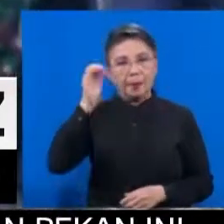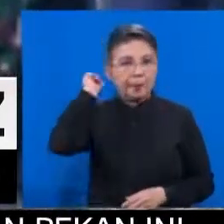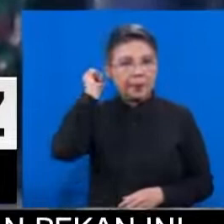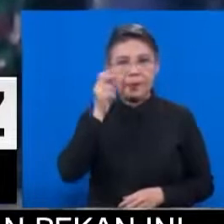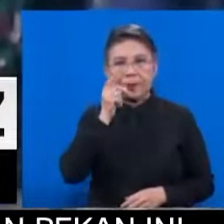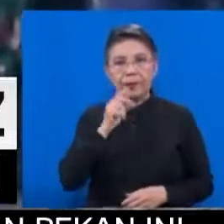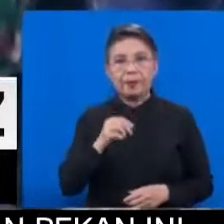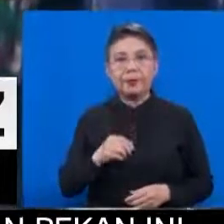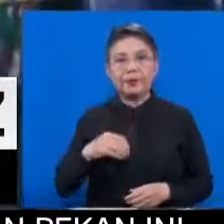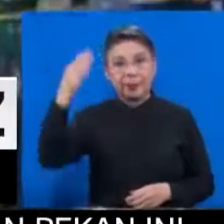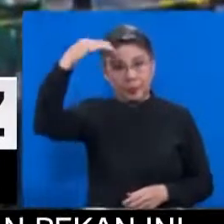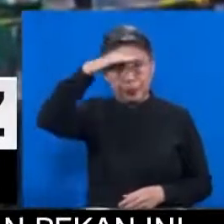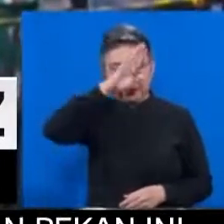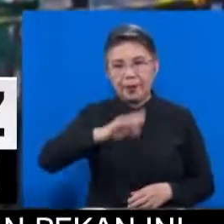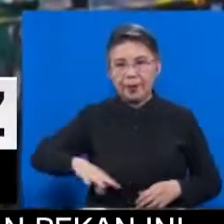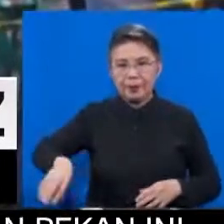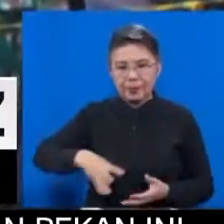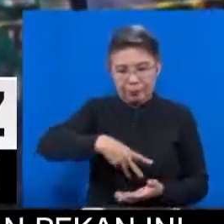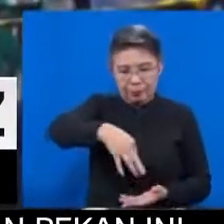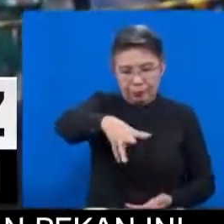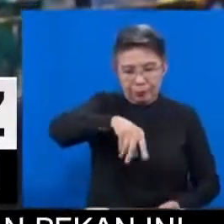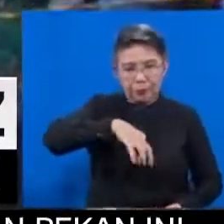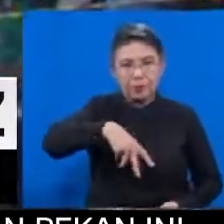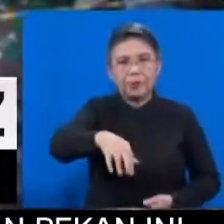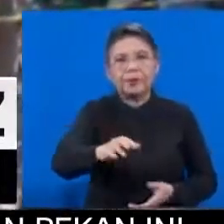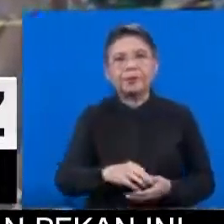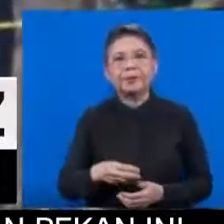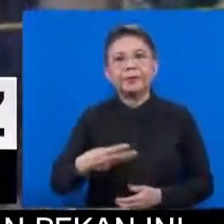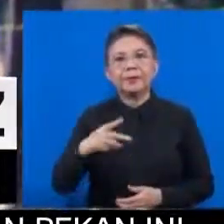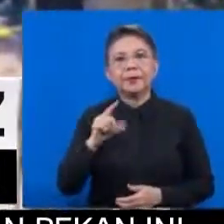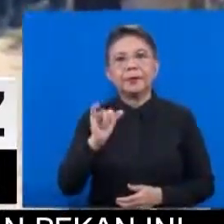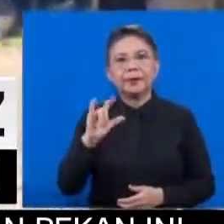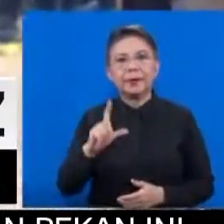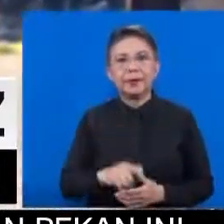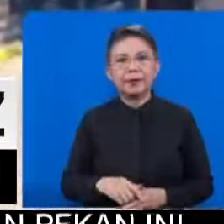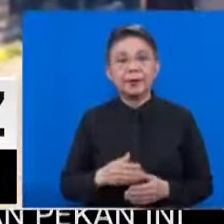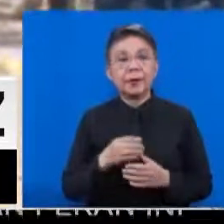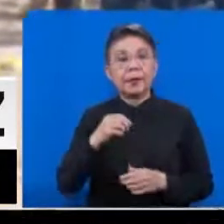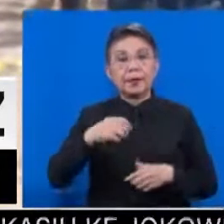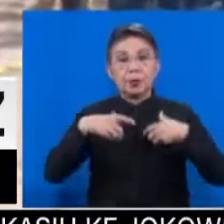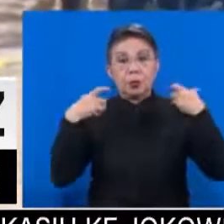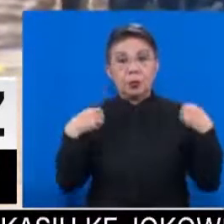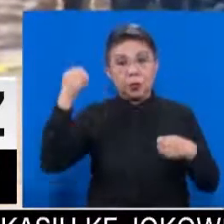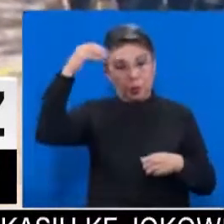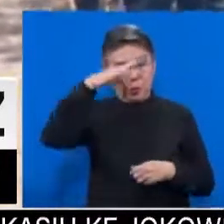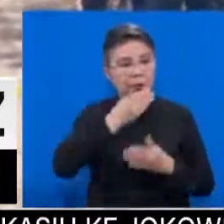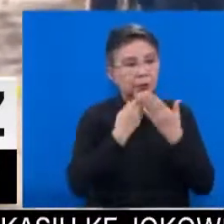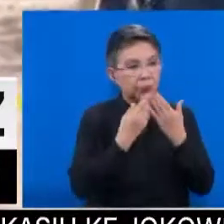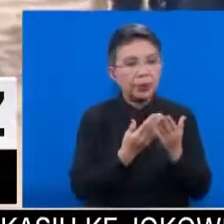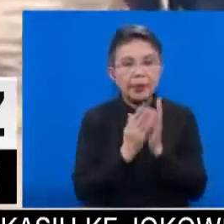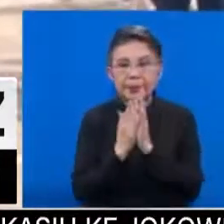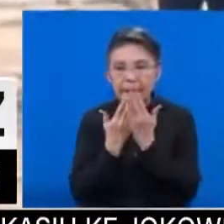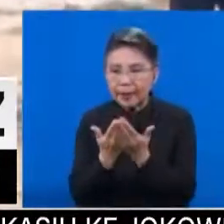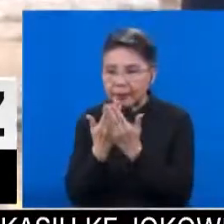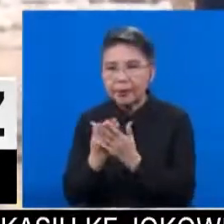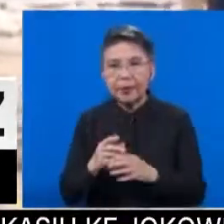Praratya serta keluarga menaburkan bunga di atas pusara Eril. Ridwan Kamil mengucapkan terima kasih kepada seluruh otoritas yang terlibat dari